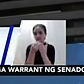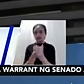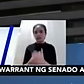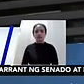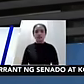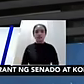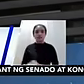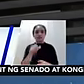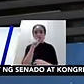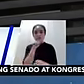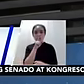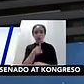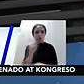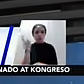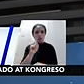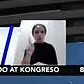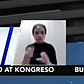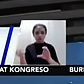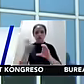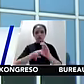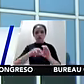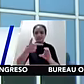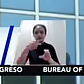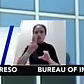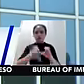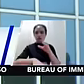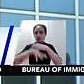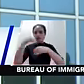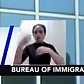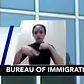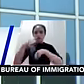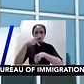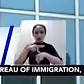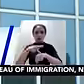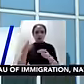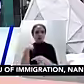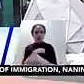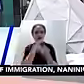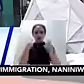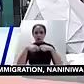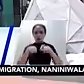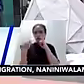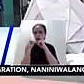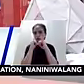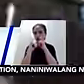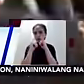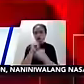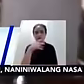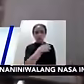kung ano ang sinakyan ni Go nang siya'y lumabas sa bansa. Sinusubukan pa naming kunan ng pahayag ang PNP at